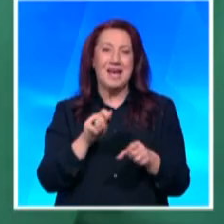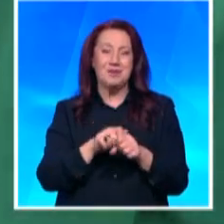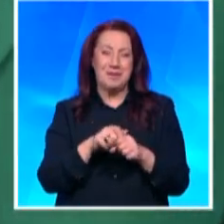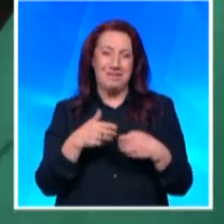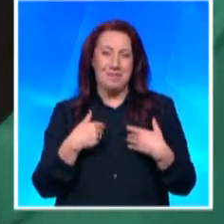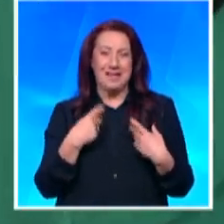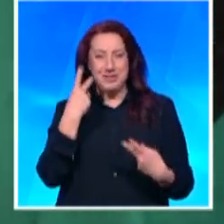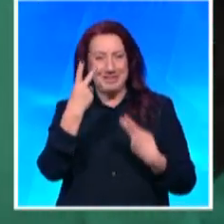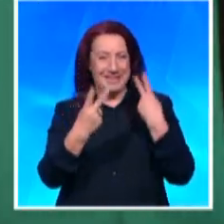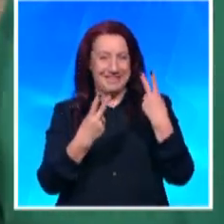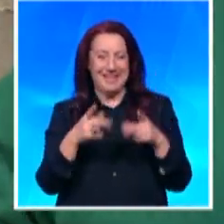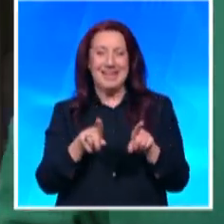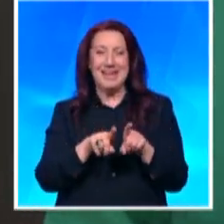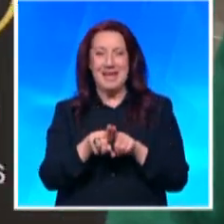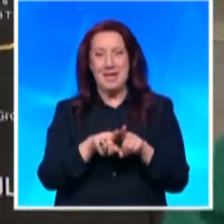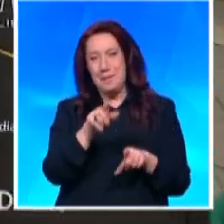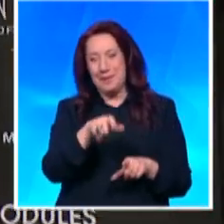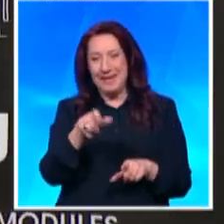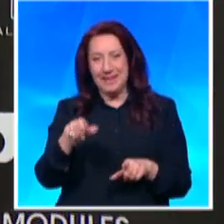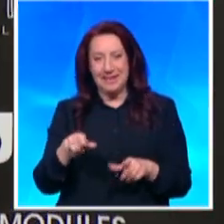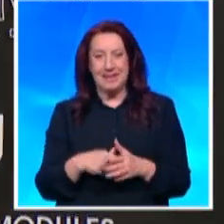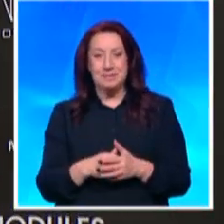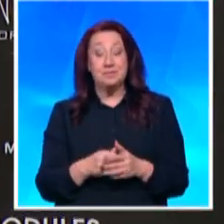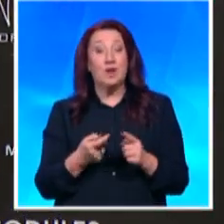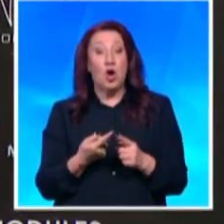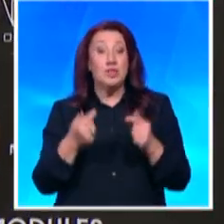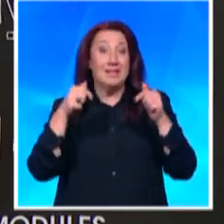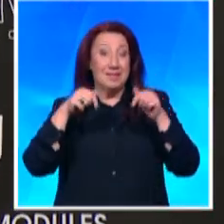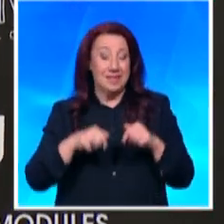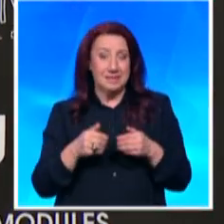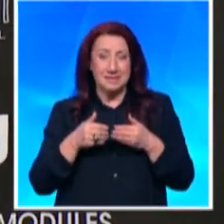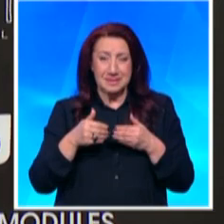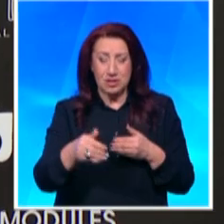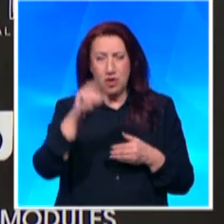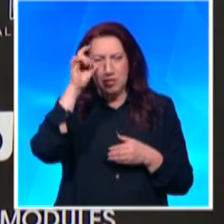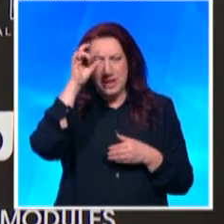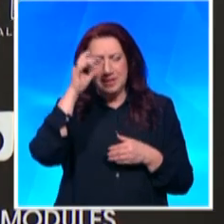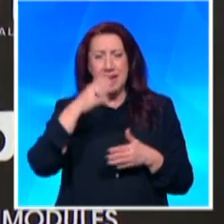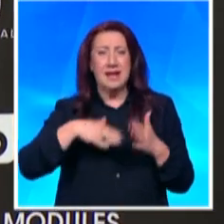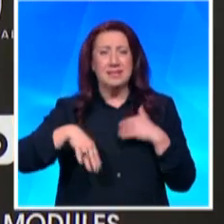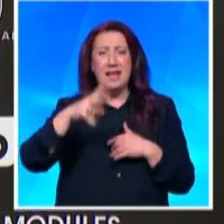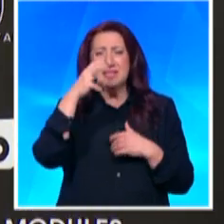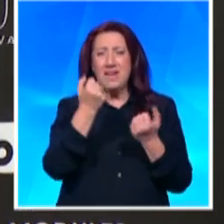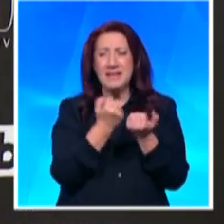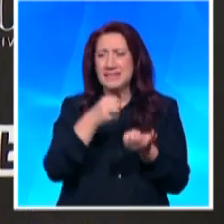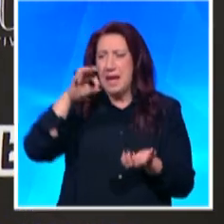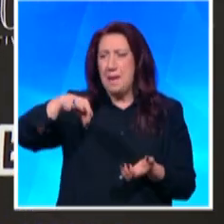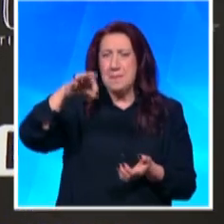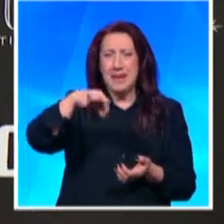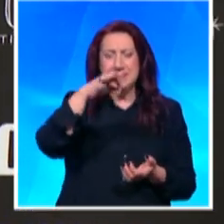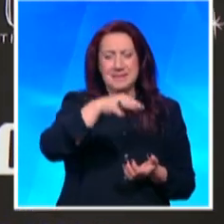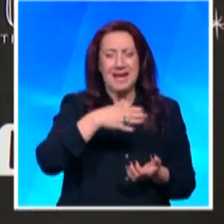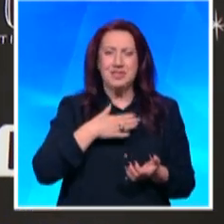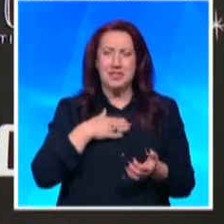приятели. Благодаря много за това включване, а от днес до неделя още над 20 емблематични сгради, паркове и площади ще